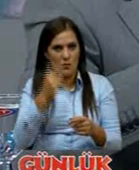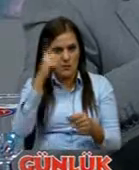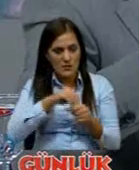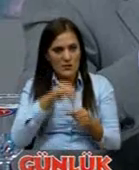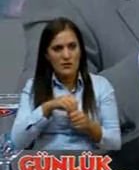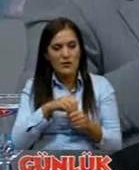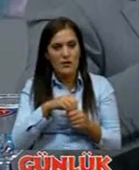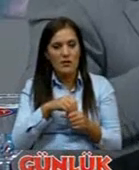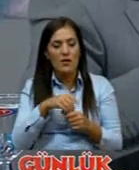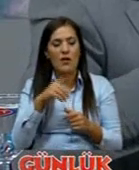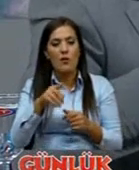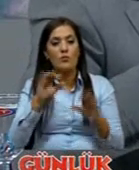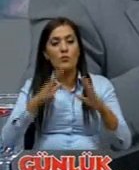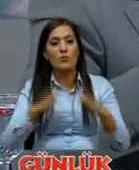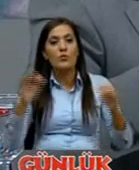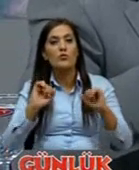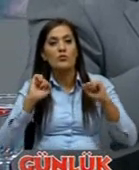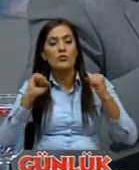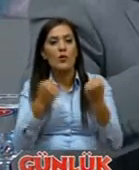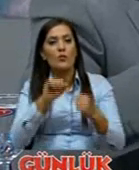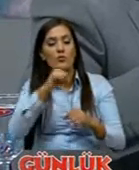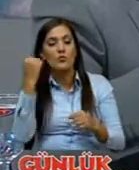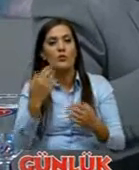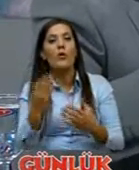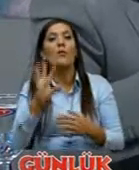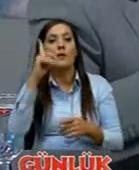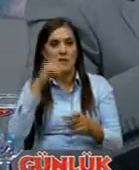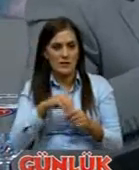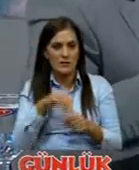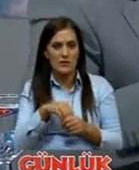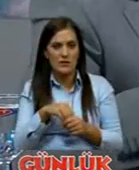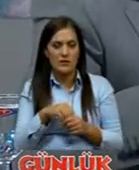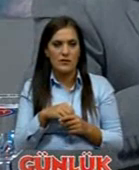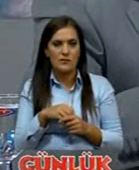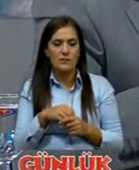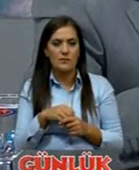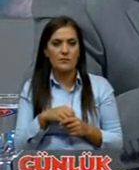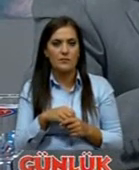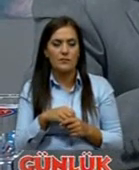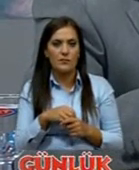hasebiyle öyle büyük soğutucularımız veya dondurucularımız olmadığı için